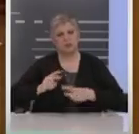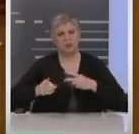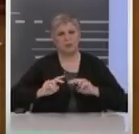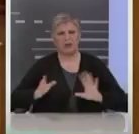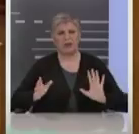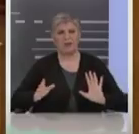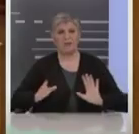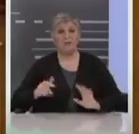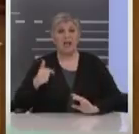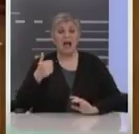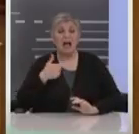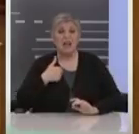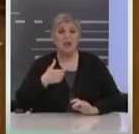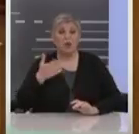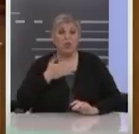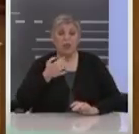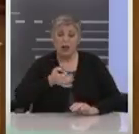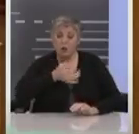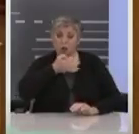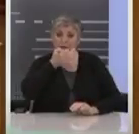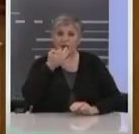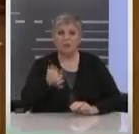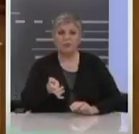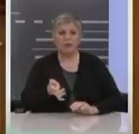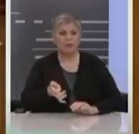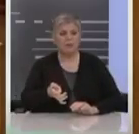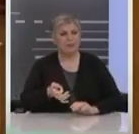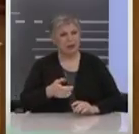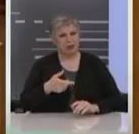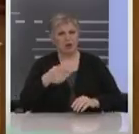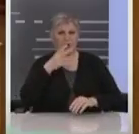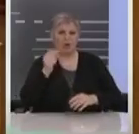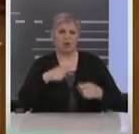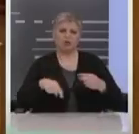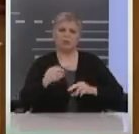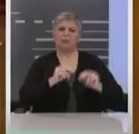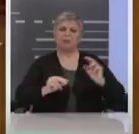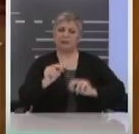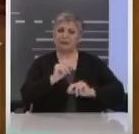Αυτό το οποίο όμως εγώ θέλω να καταθέσω στη συζήτησή μας σήμερα